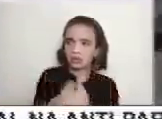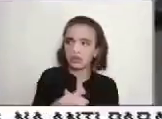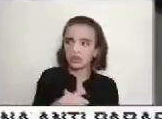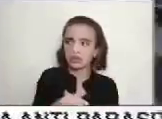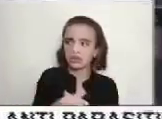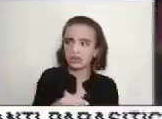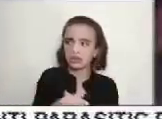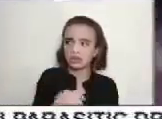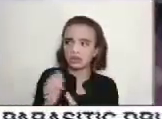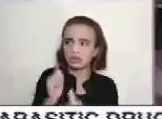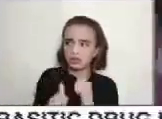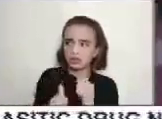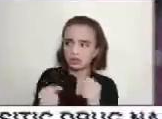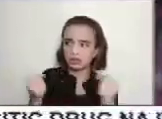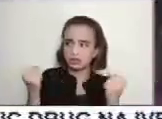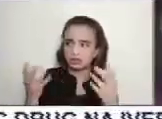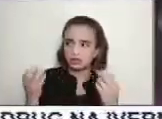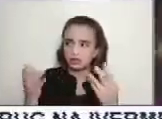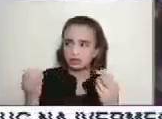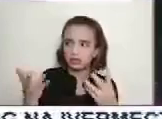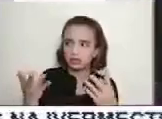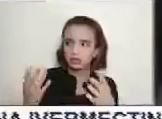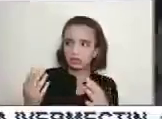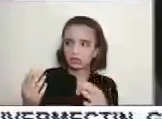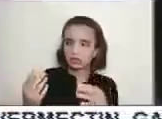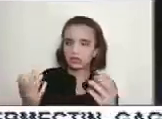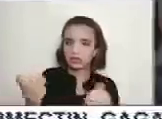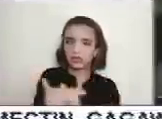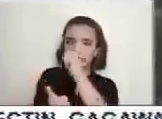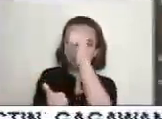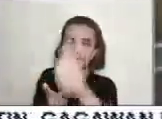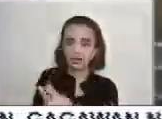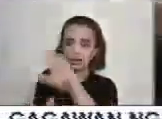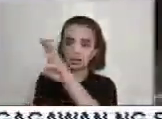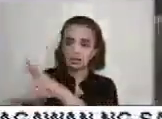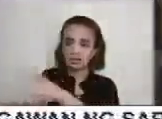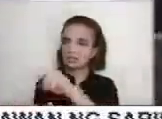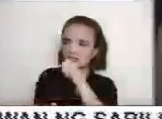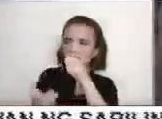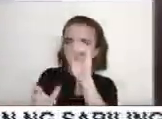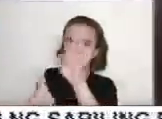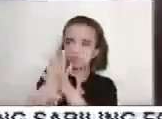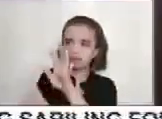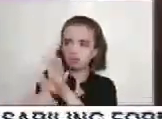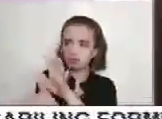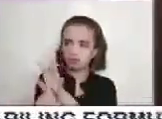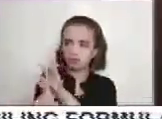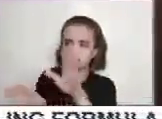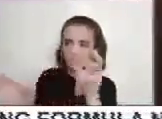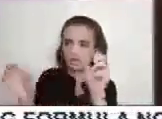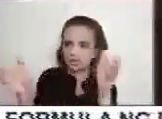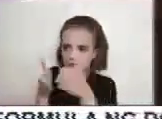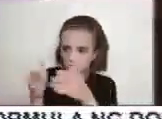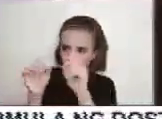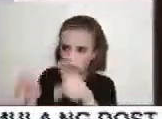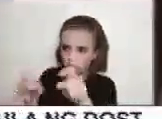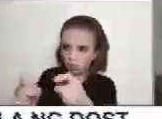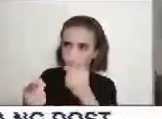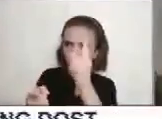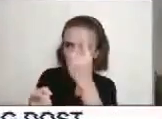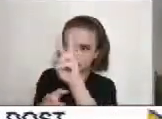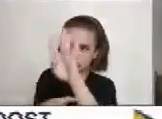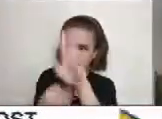nito sa level 2 ang passenger fuel surcharge sa domestic at international flights mula November 1